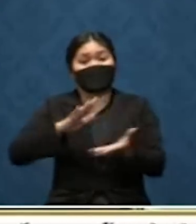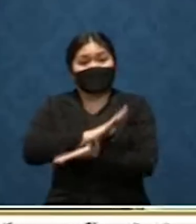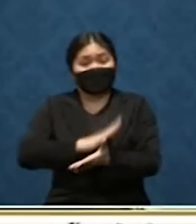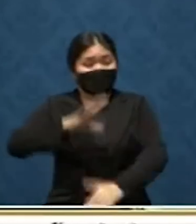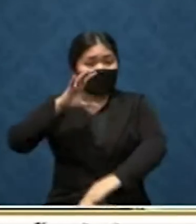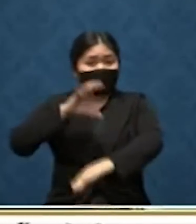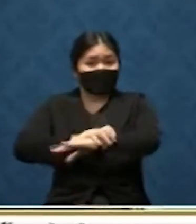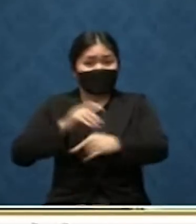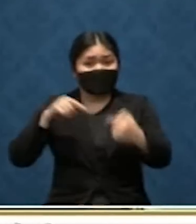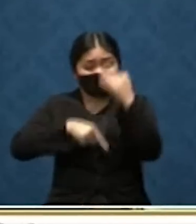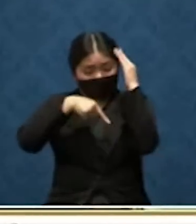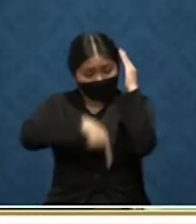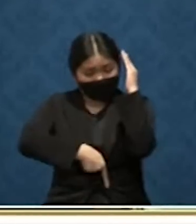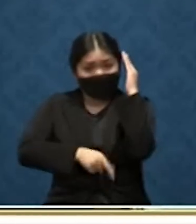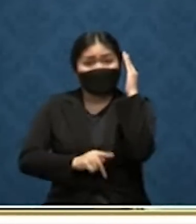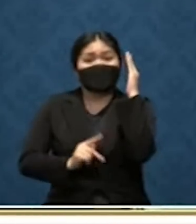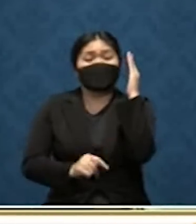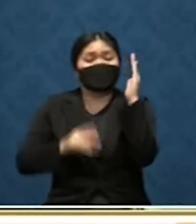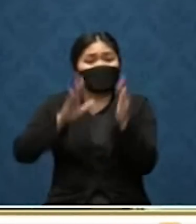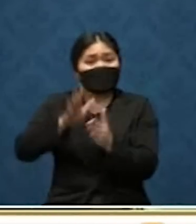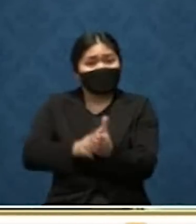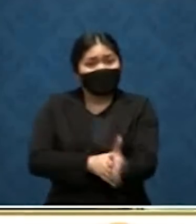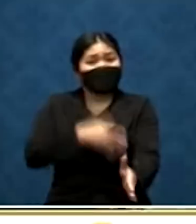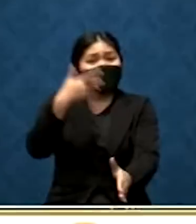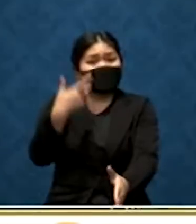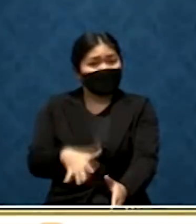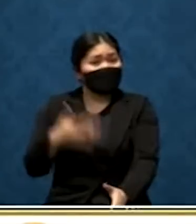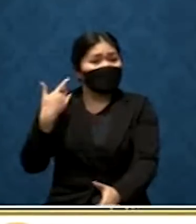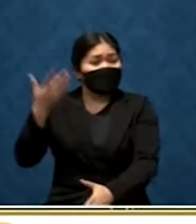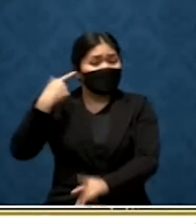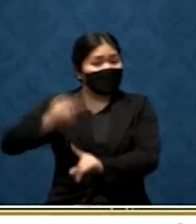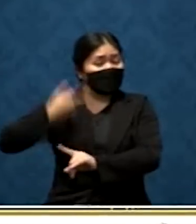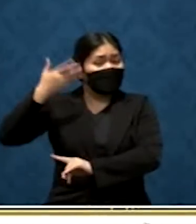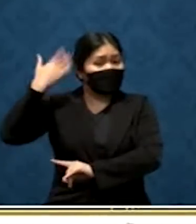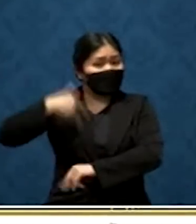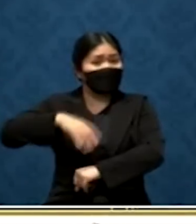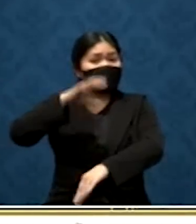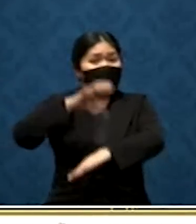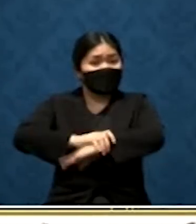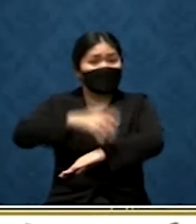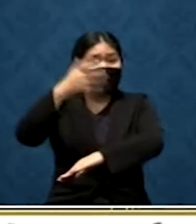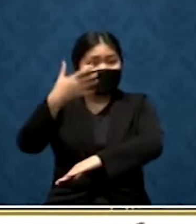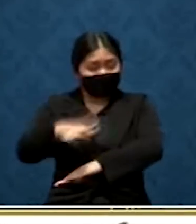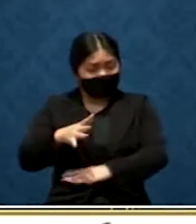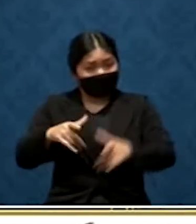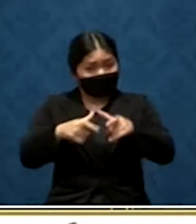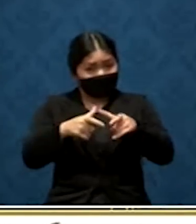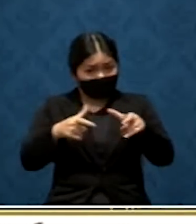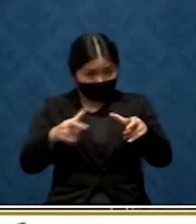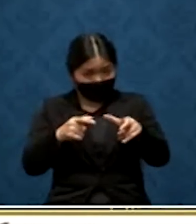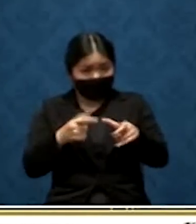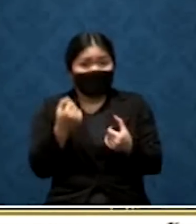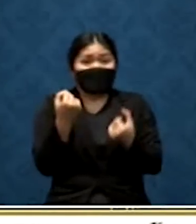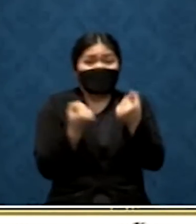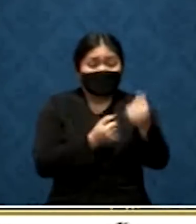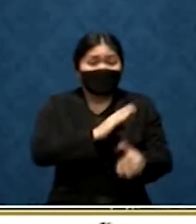ตงนานนะครับแต่เพิงมาจับได้เมื่อไม่กี่เดอนก่อนและไม่ใช่แค่ปรอมเอกสาร แต่ปรอมยันรถตั